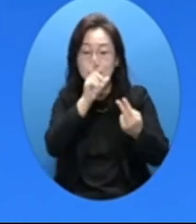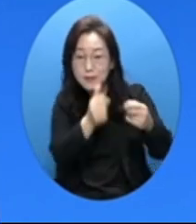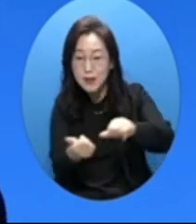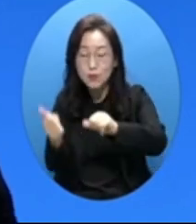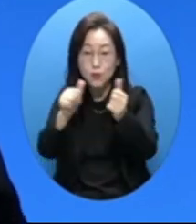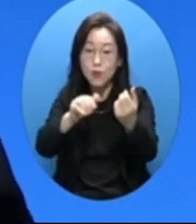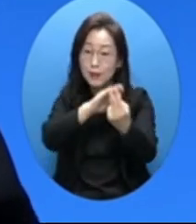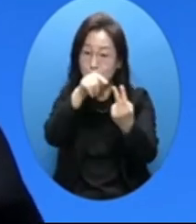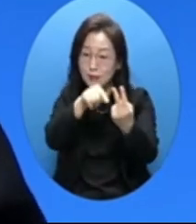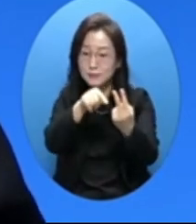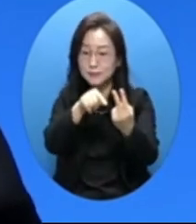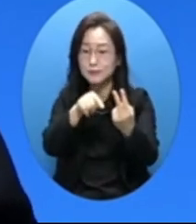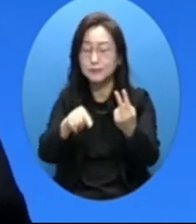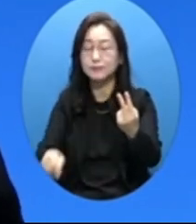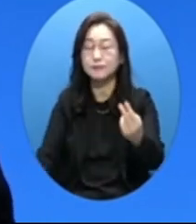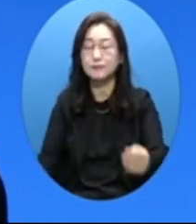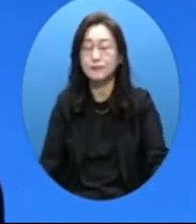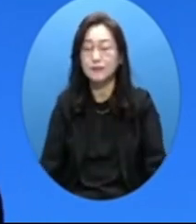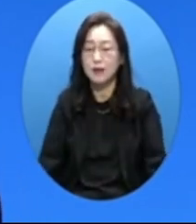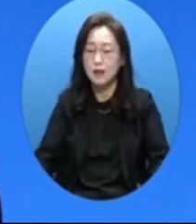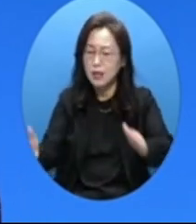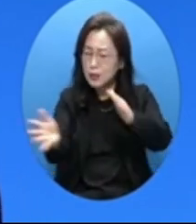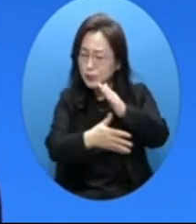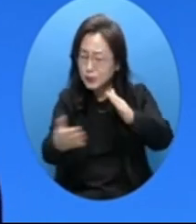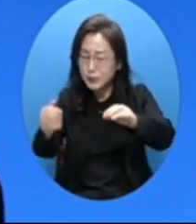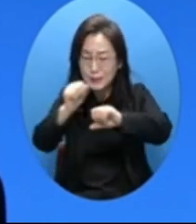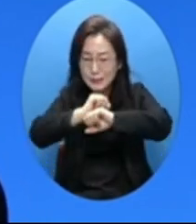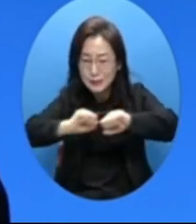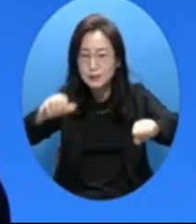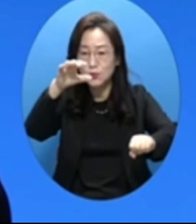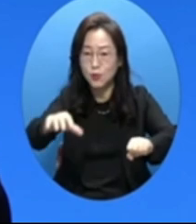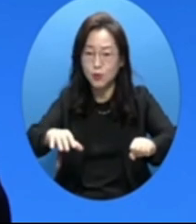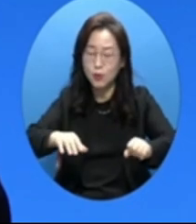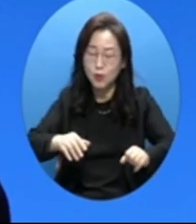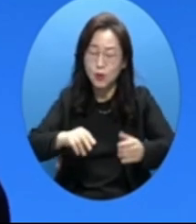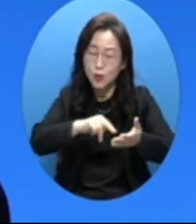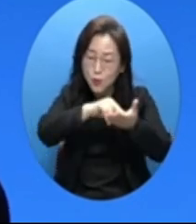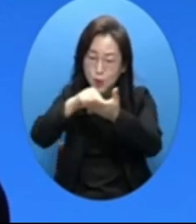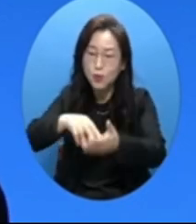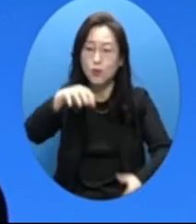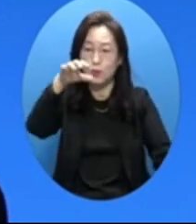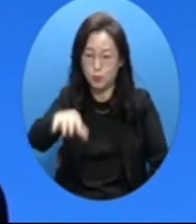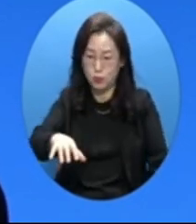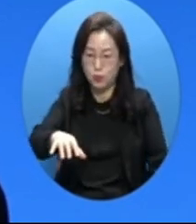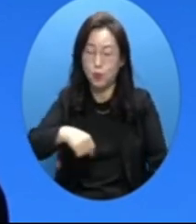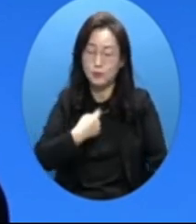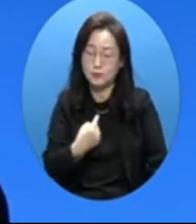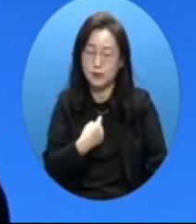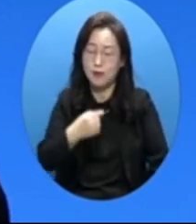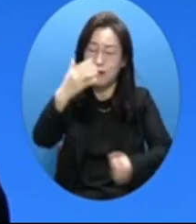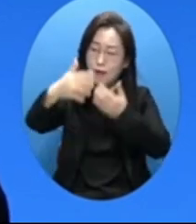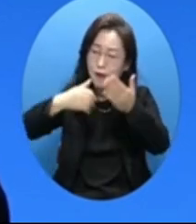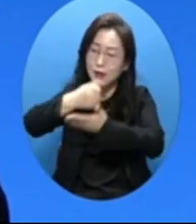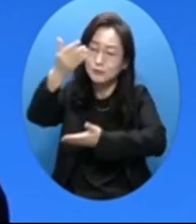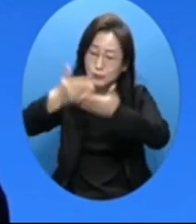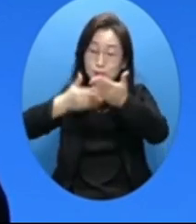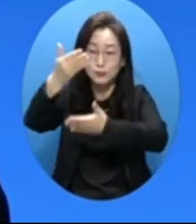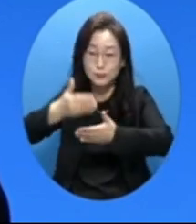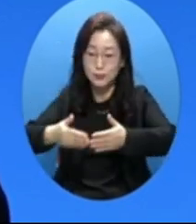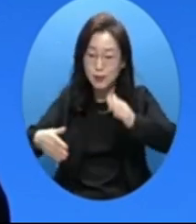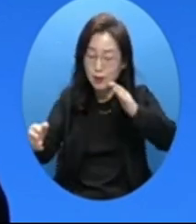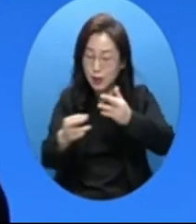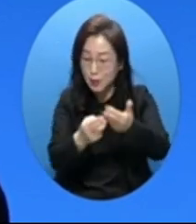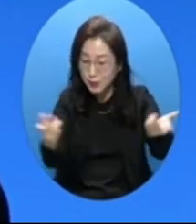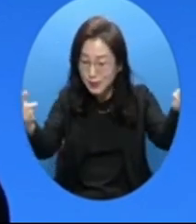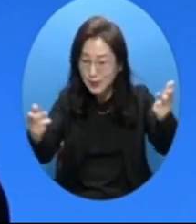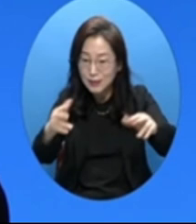요한이이 빈들에서 외로운 광야에서 하나님의 음성을 들었습니다 빈딜이라고 하는 것은 아무도